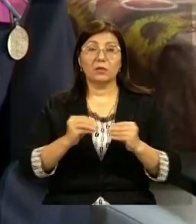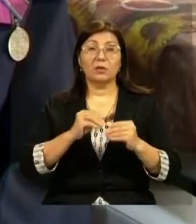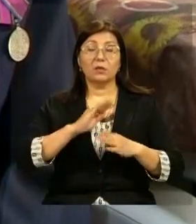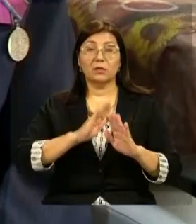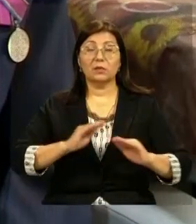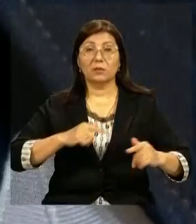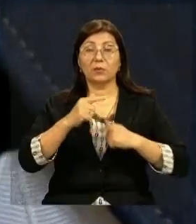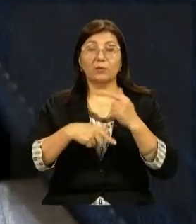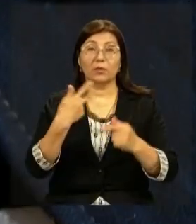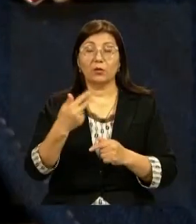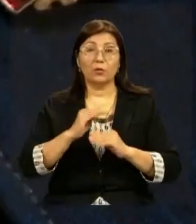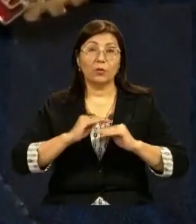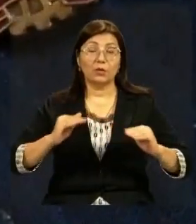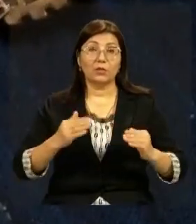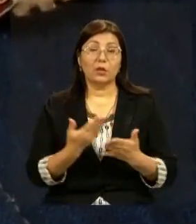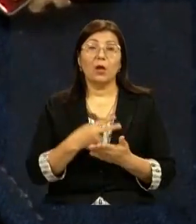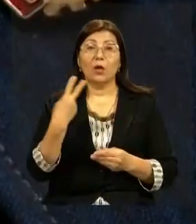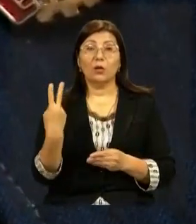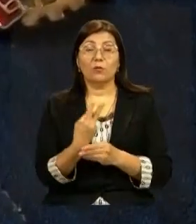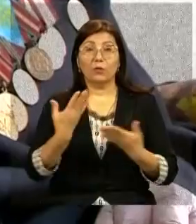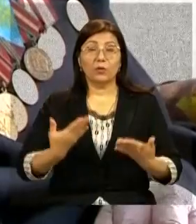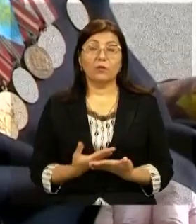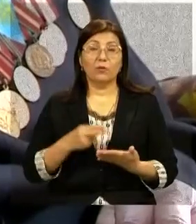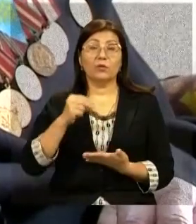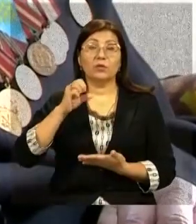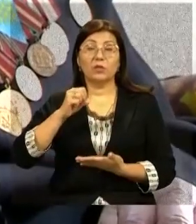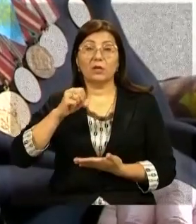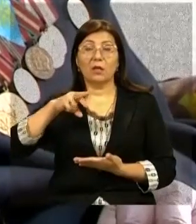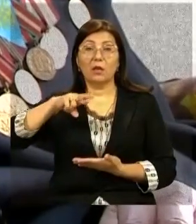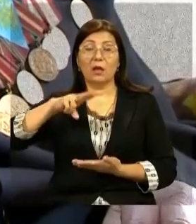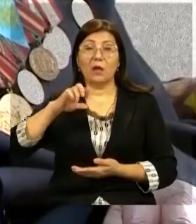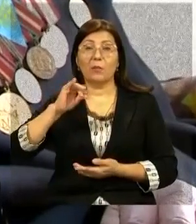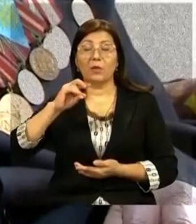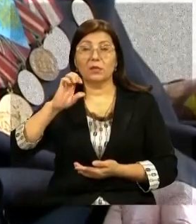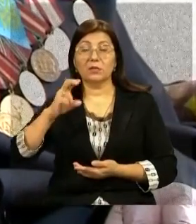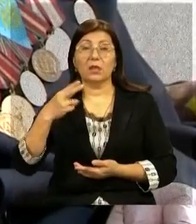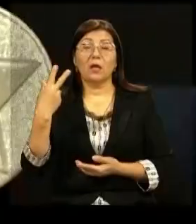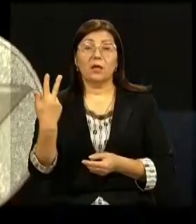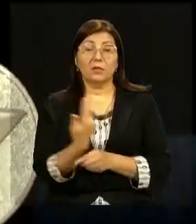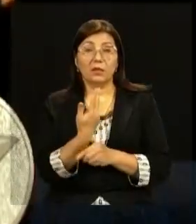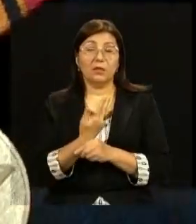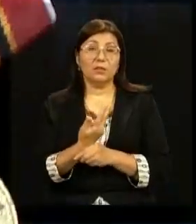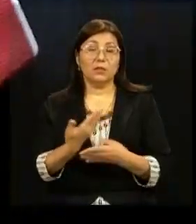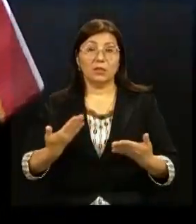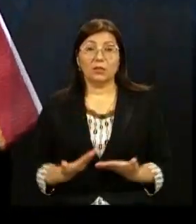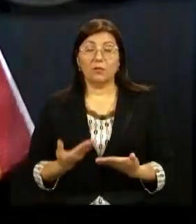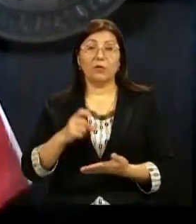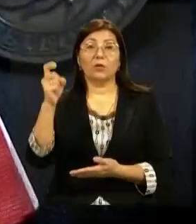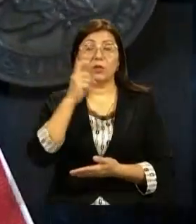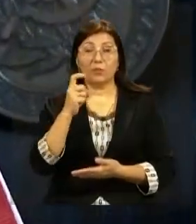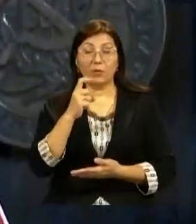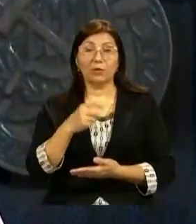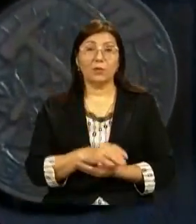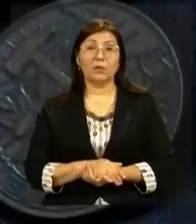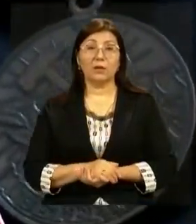Вырастил 3 детей, двое из которых проживают в Челябинске. А третья дочь живет в Хромтау. К ней фронтовик переехал в 2001 году и с тех пор живет в